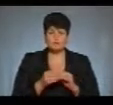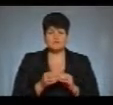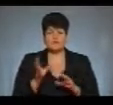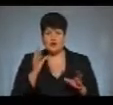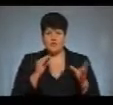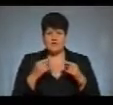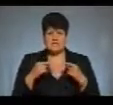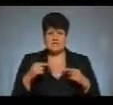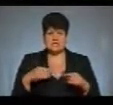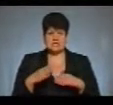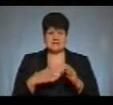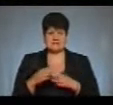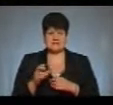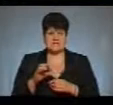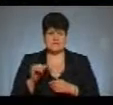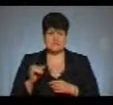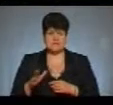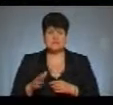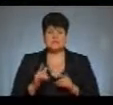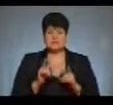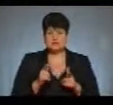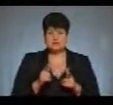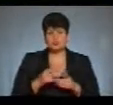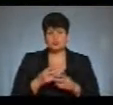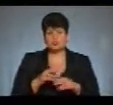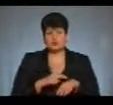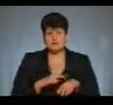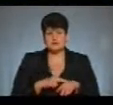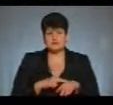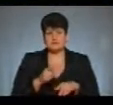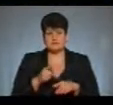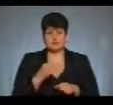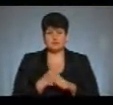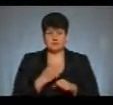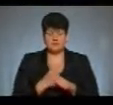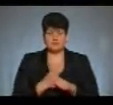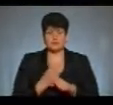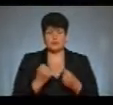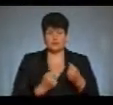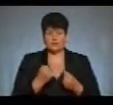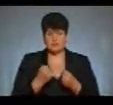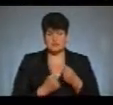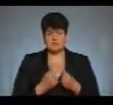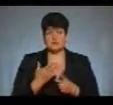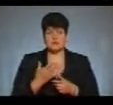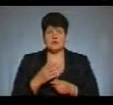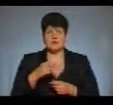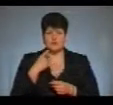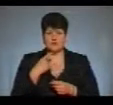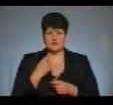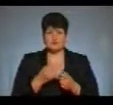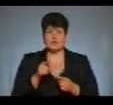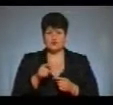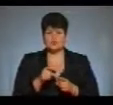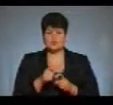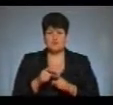урахуванням інших спеціалістів профільних. Згідно з версією поліції, аварію спричинив водій автомобіля Міцубіші, каже слідчий Олександр Марченко. За його